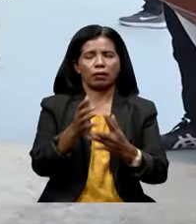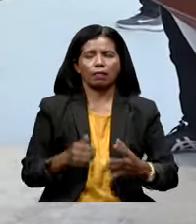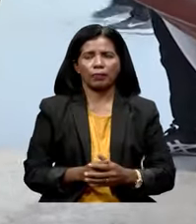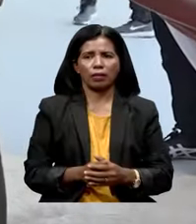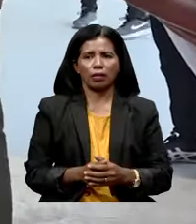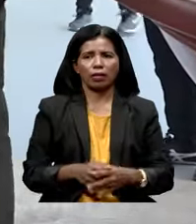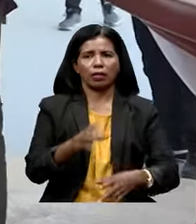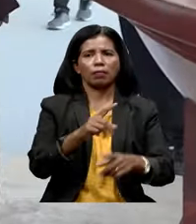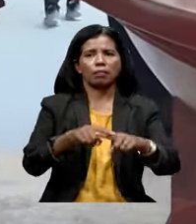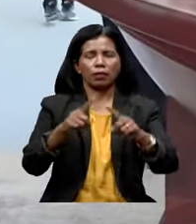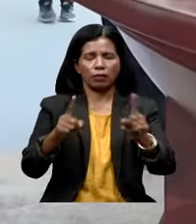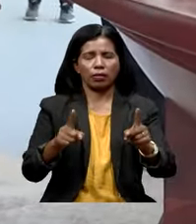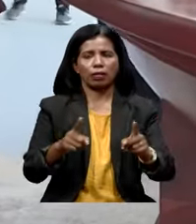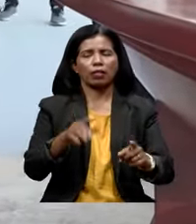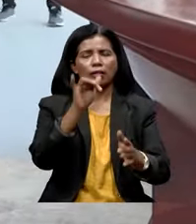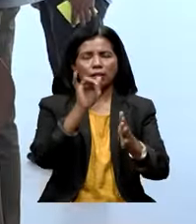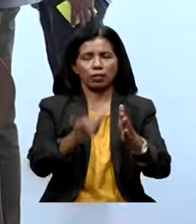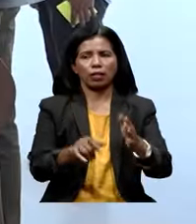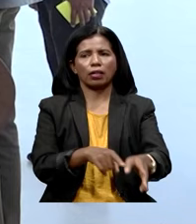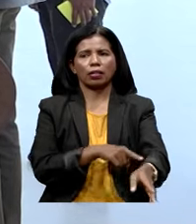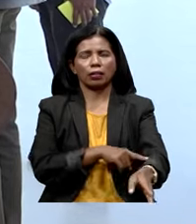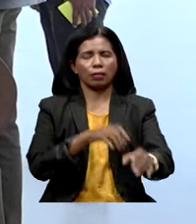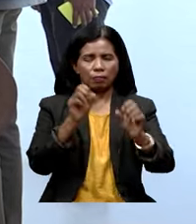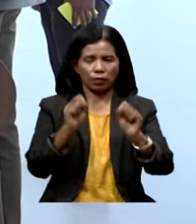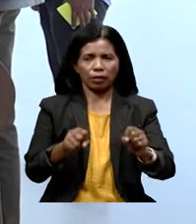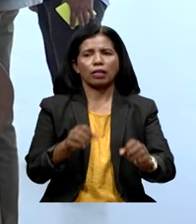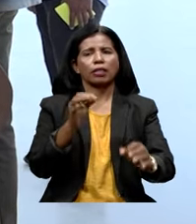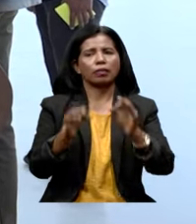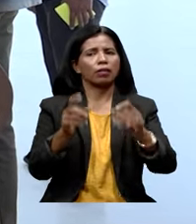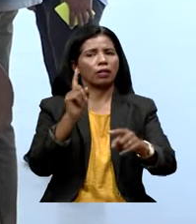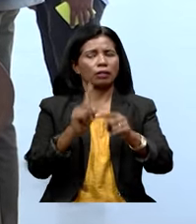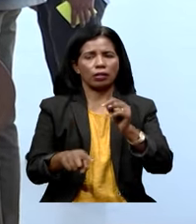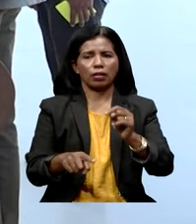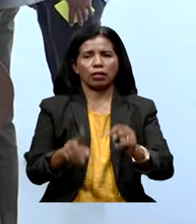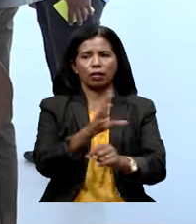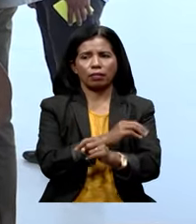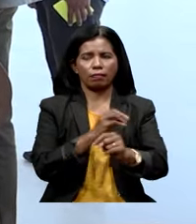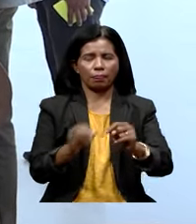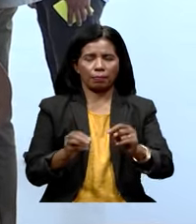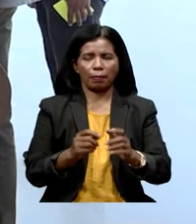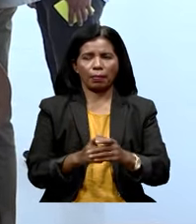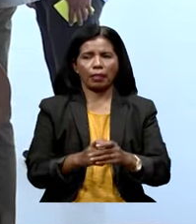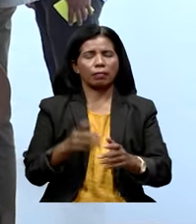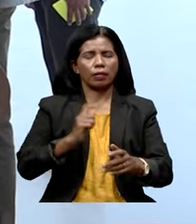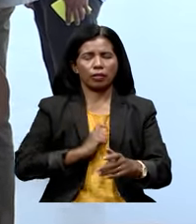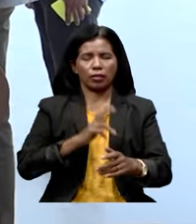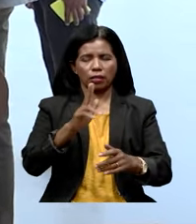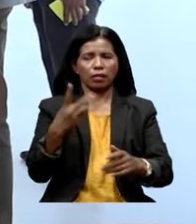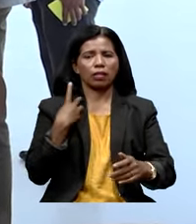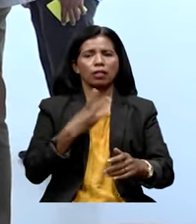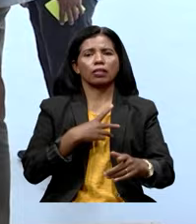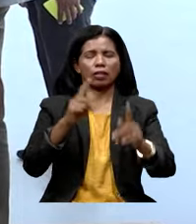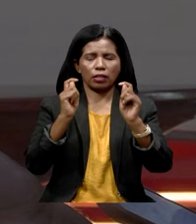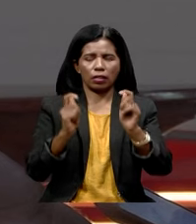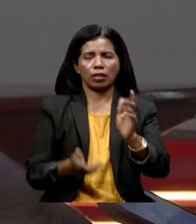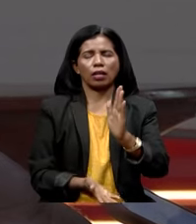sin, mai be hela kleur hene ne bele kala bele. Se la bele hela kleur la bele ya Tasi-Tolu, entau ita tenki